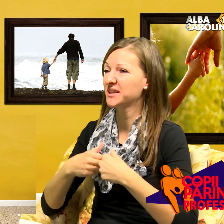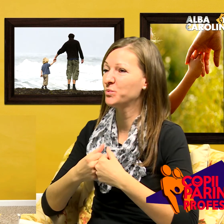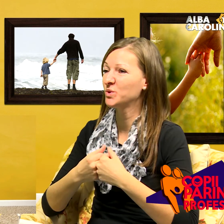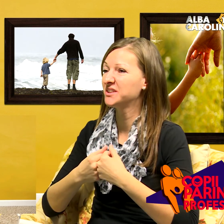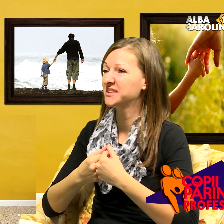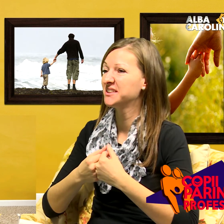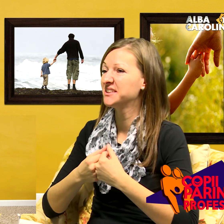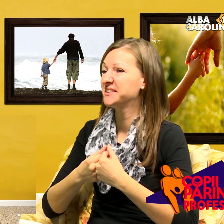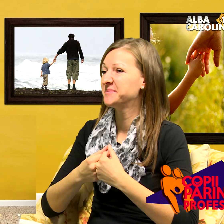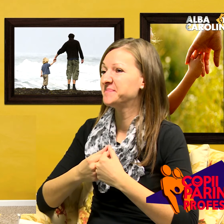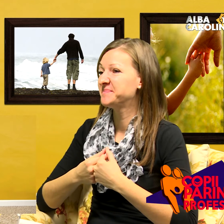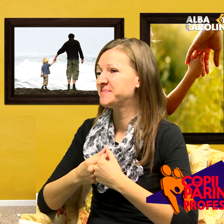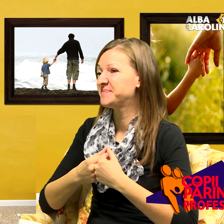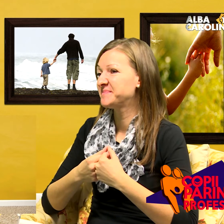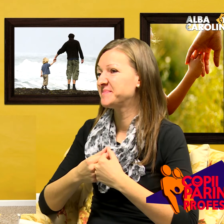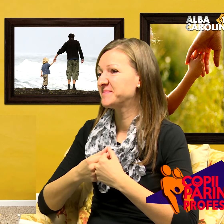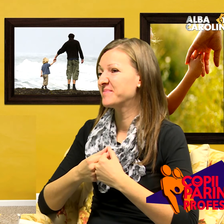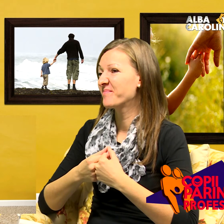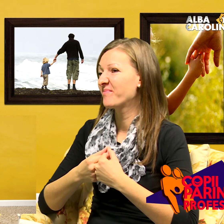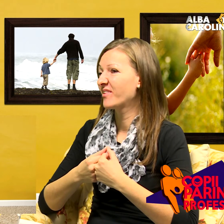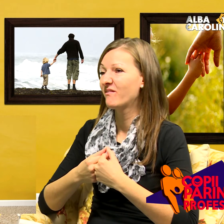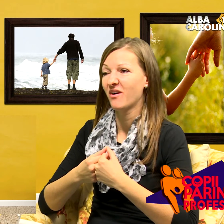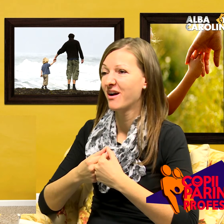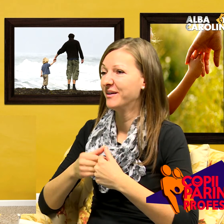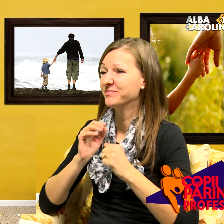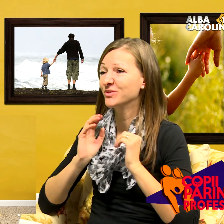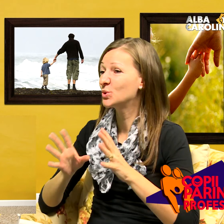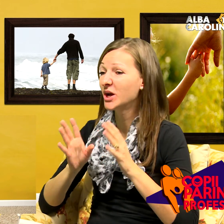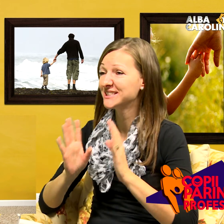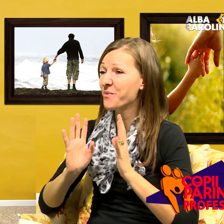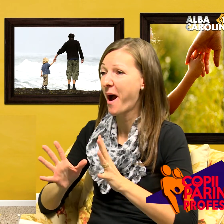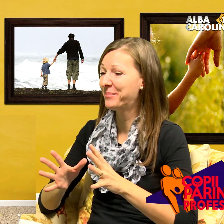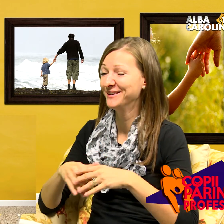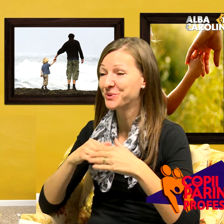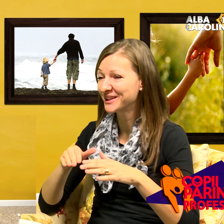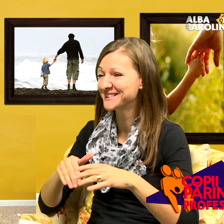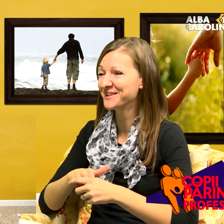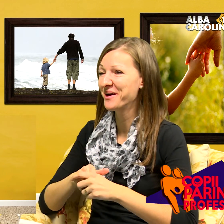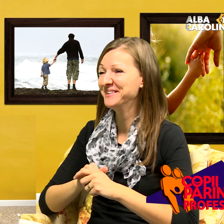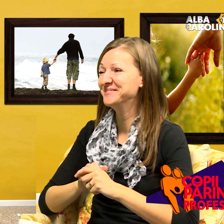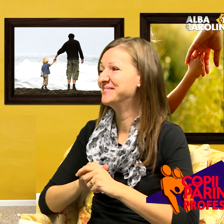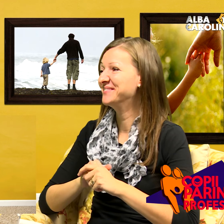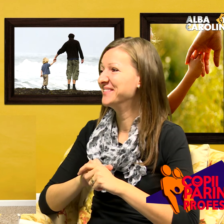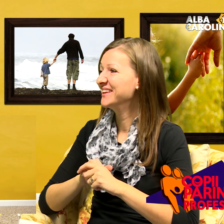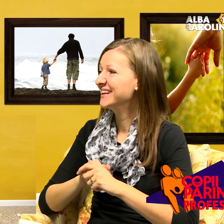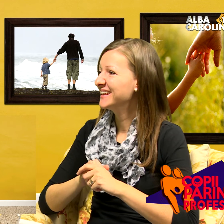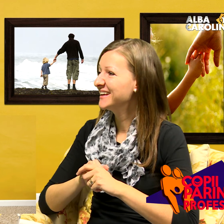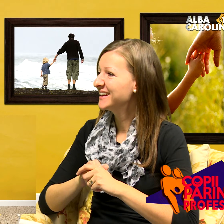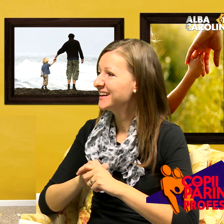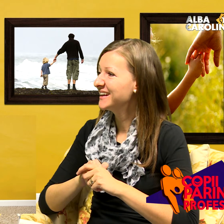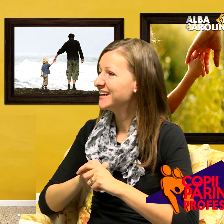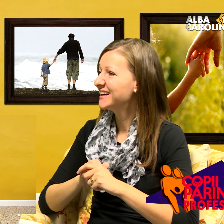Spune că au acasă piscină în curte și îi place fetiței să stea în apă. Face